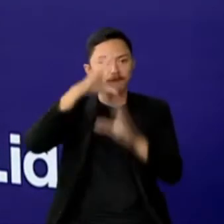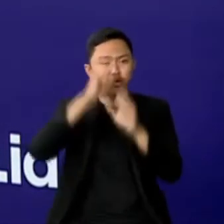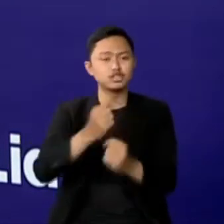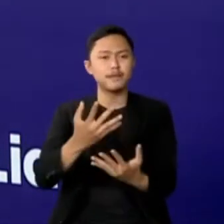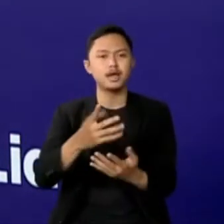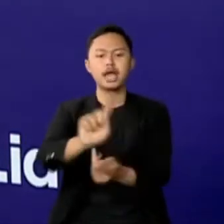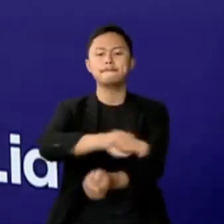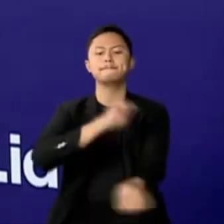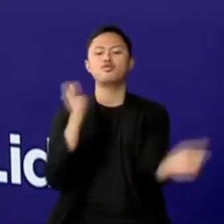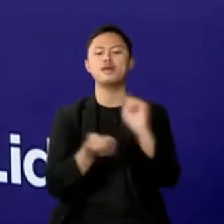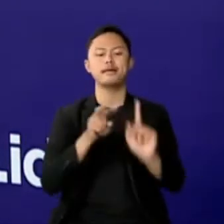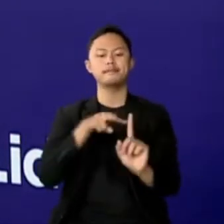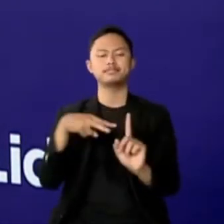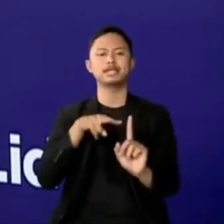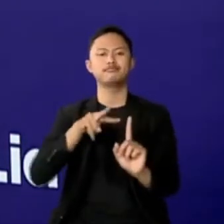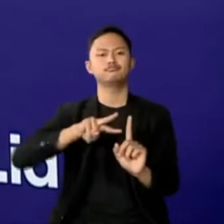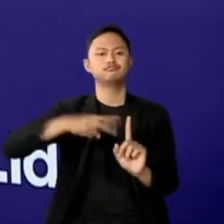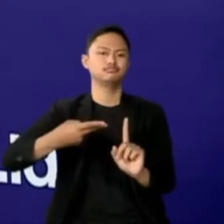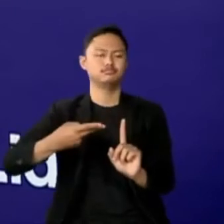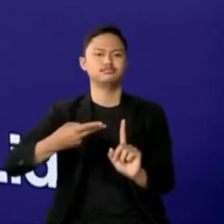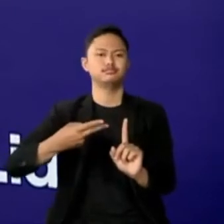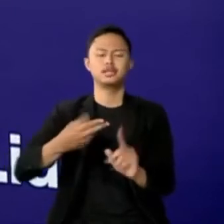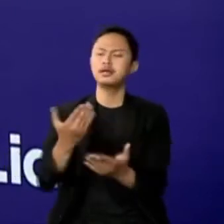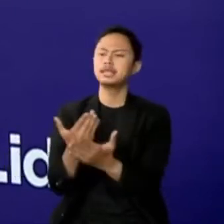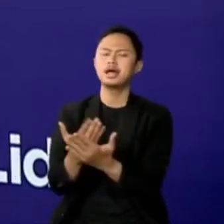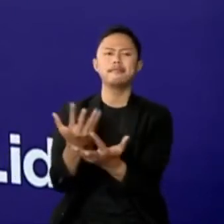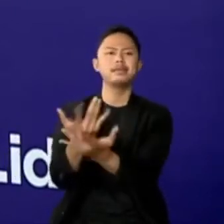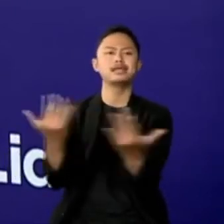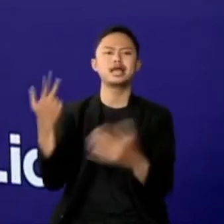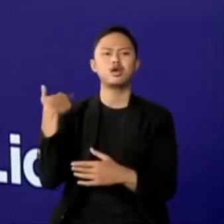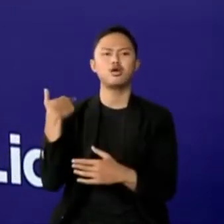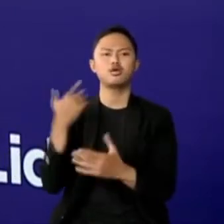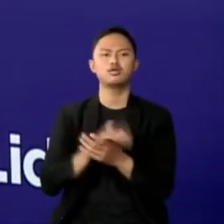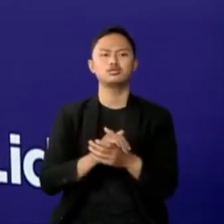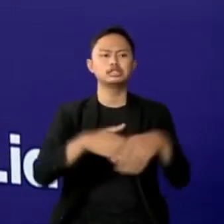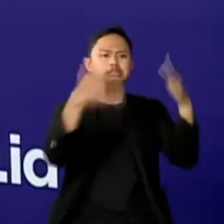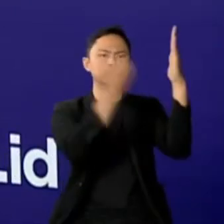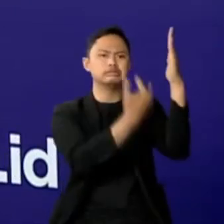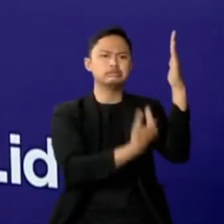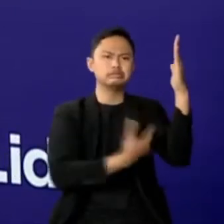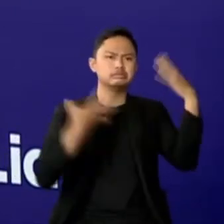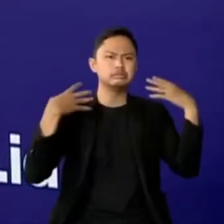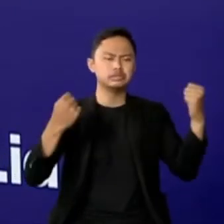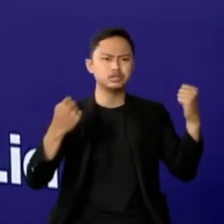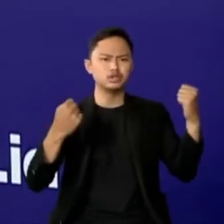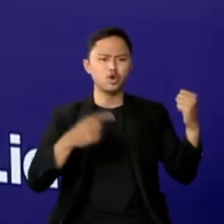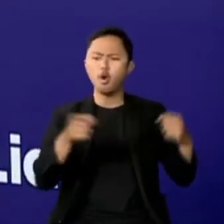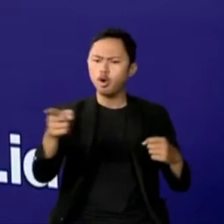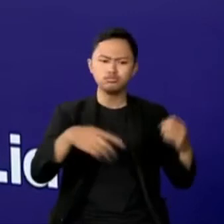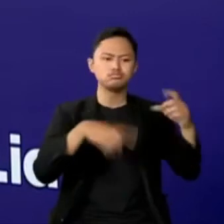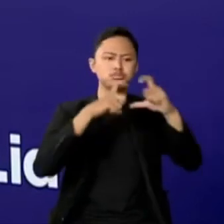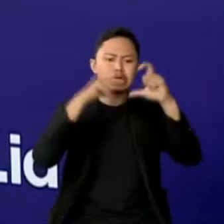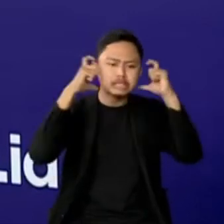merubah yang merubah paradigma Jadi kami minta masyarakat itu jangan Pa tuh disiplin karena ada aparat